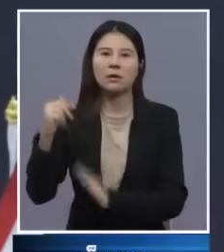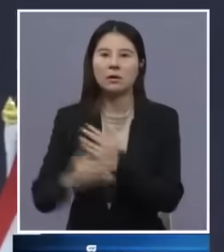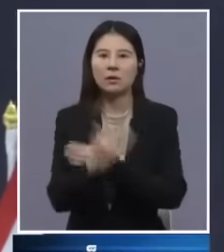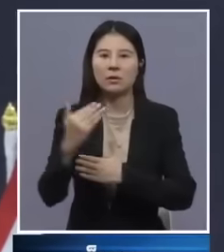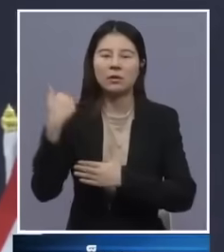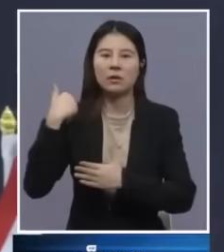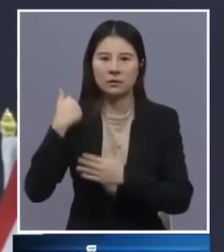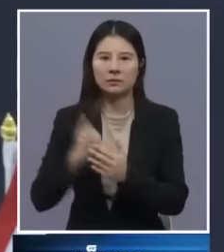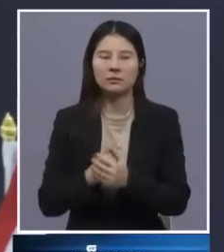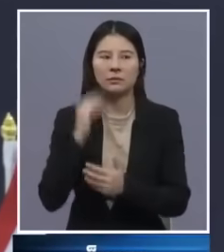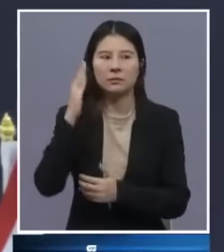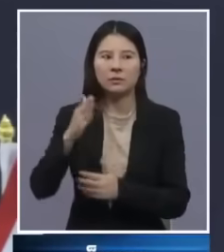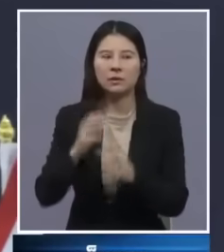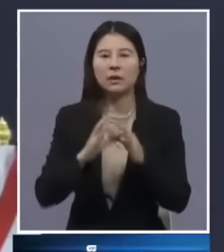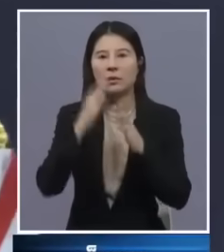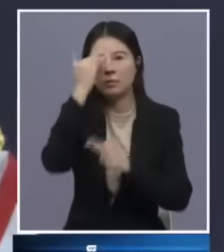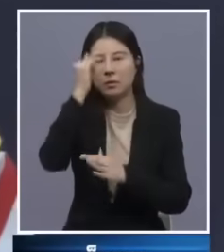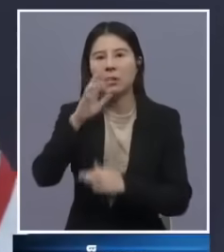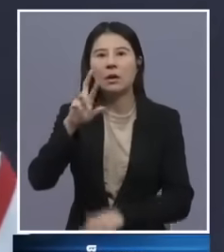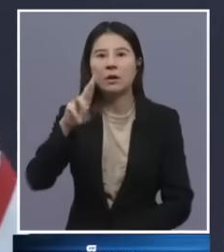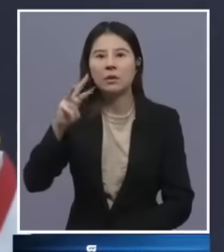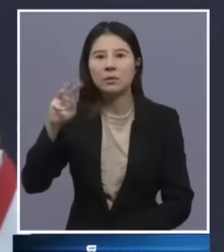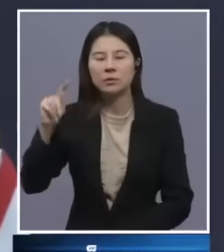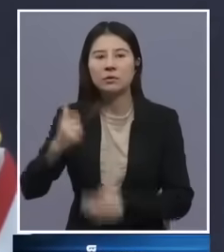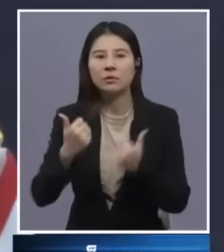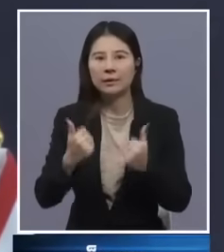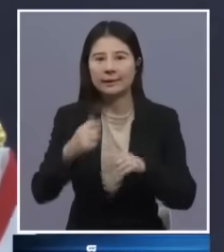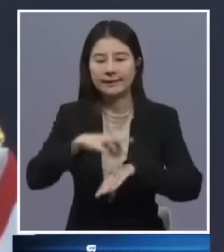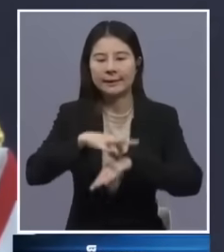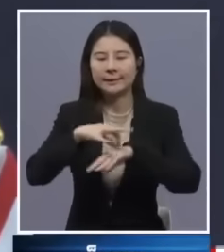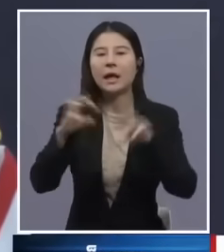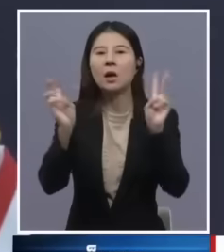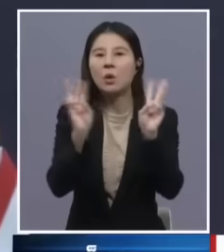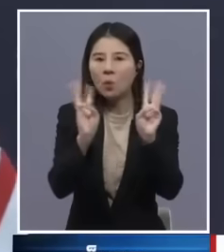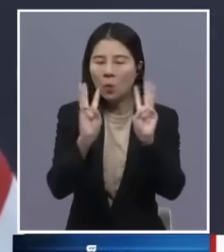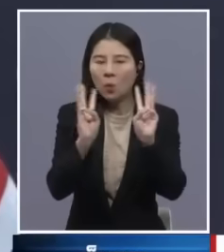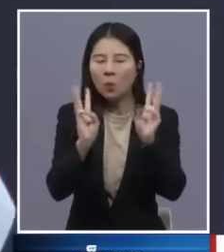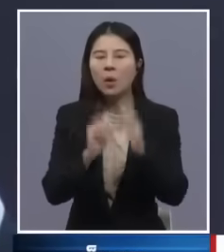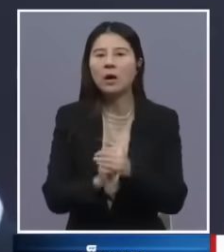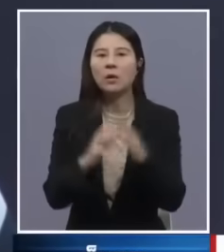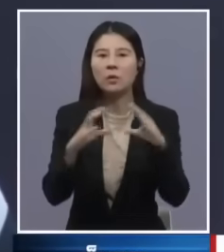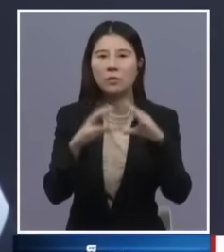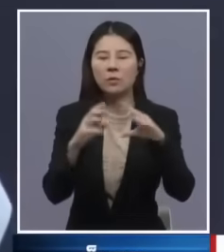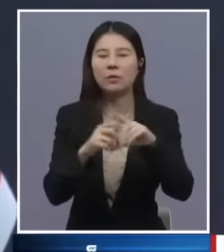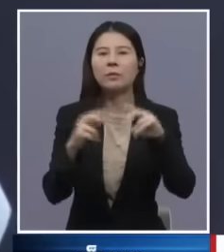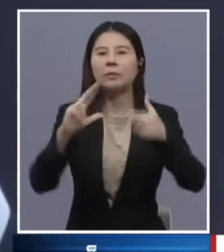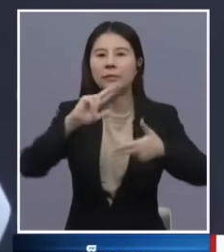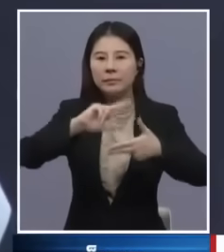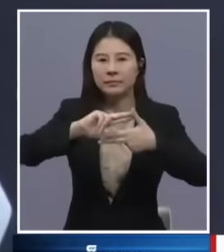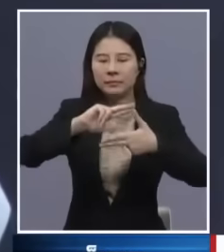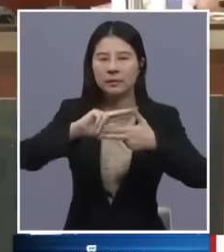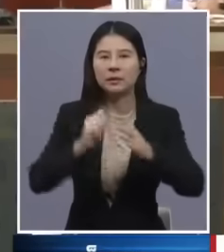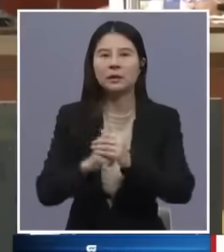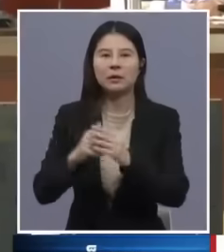กิดขึ้นแน่นอนเพราะเก้าอี้รัฐมนตรียังว่างอยู่อีก2ตำแหน่งนะครับในโควต้าของพรรคเพื่อไทยกับพรรคพลังประชารัฐจากเดิมที่มี